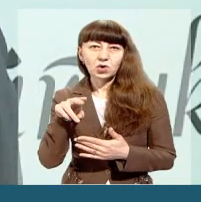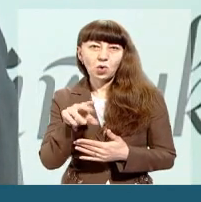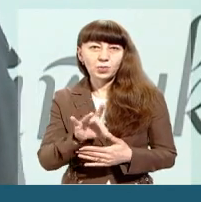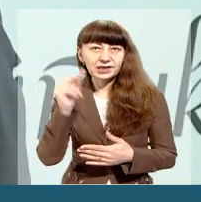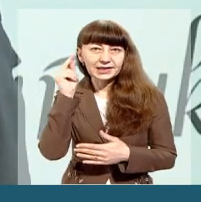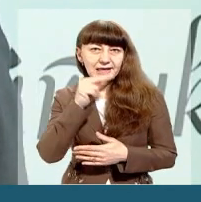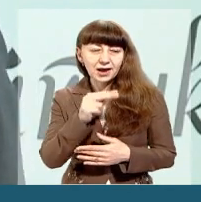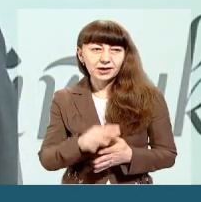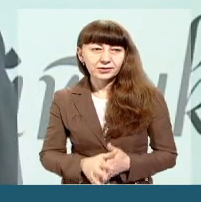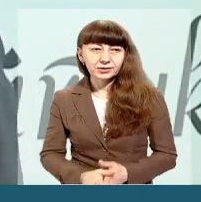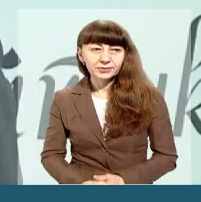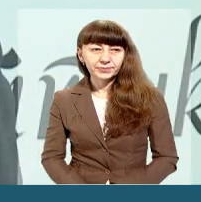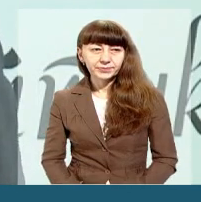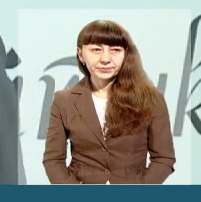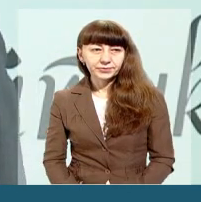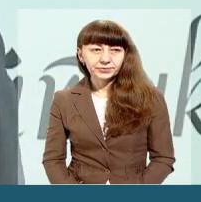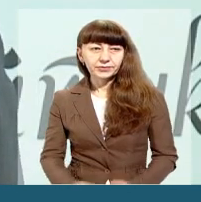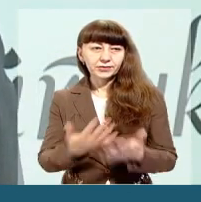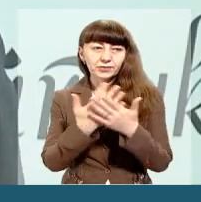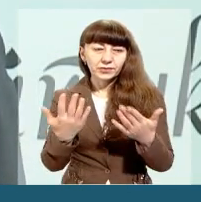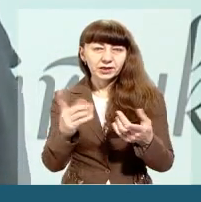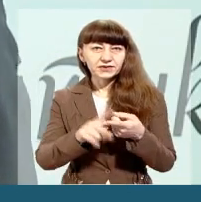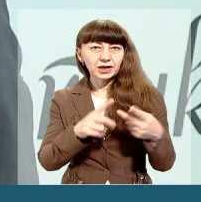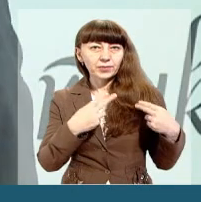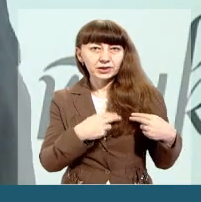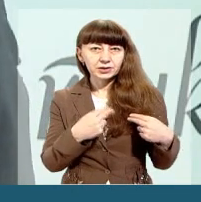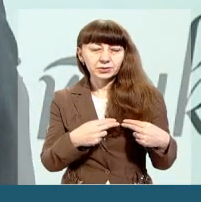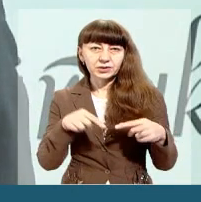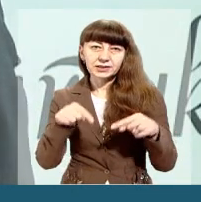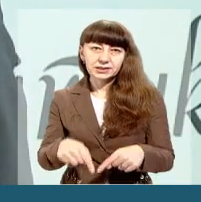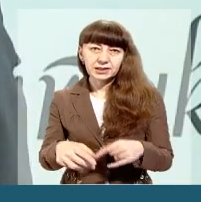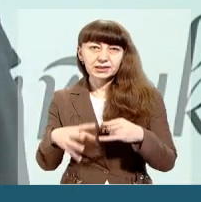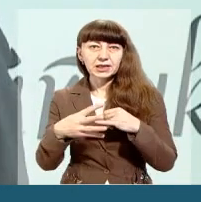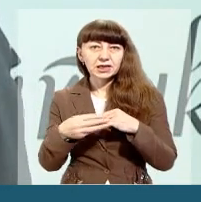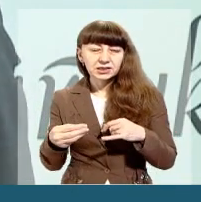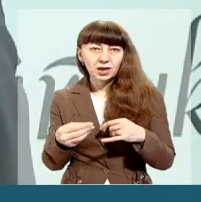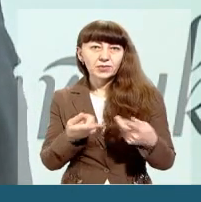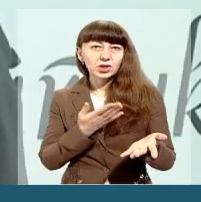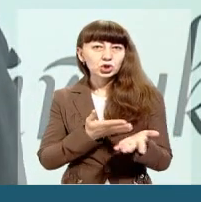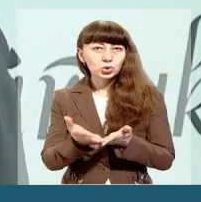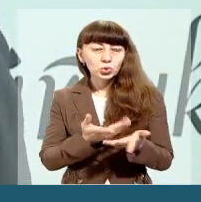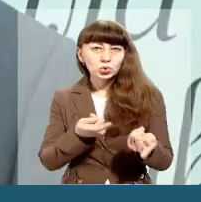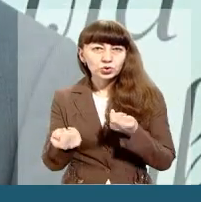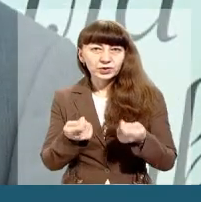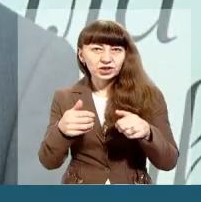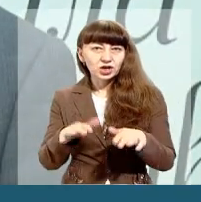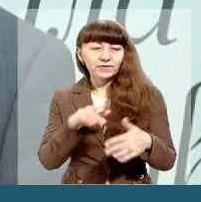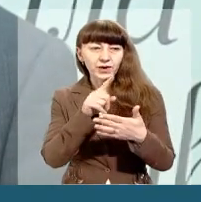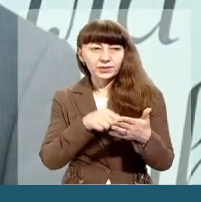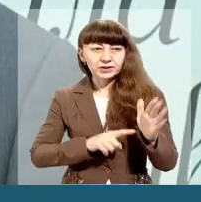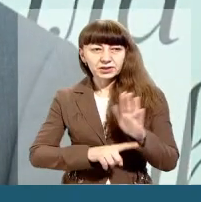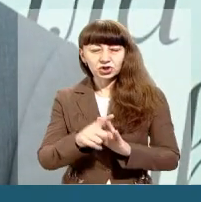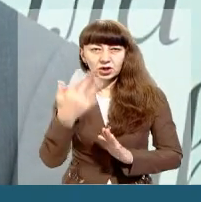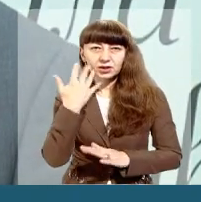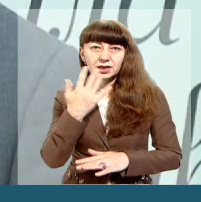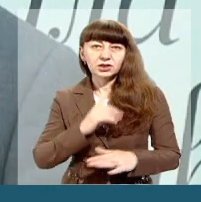Китая. Там имеются различные пилоты. Помимо этого, мы взаимодействуем с наземными службами, решаем различные оперативные вопросы. С самого начала, когда я